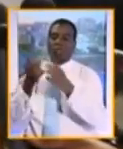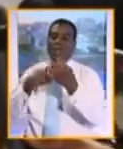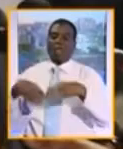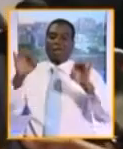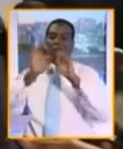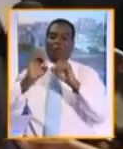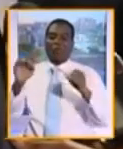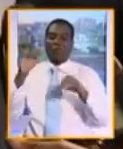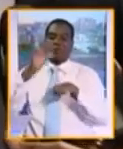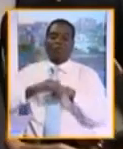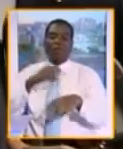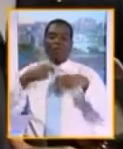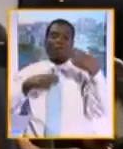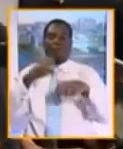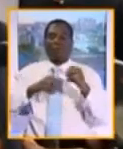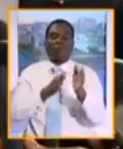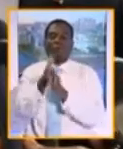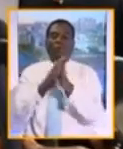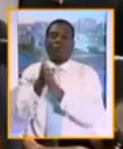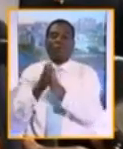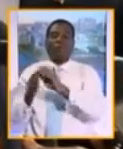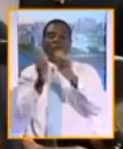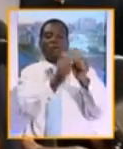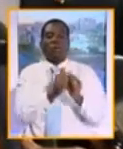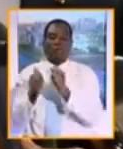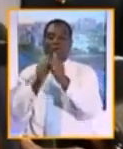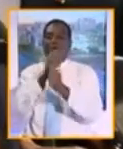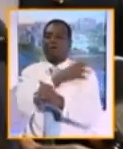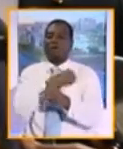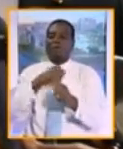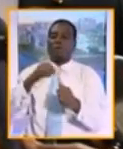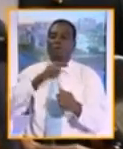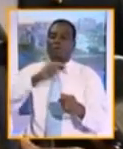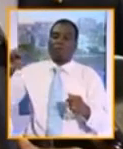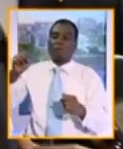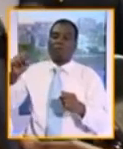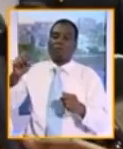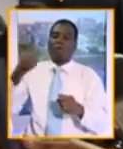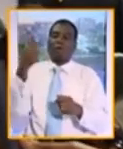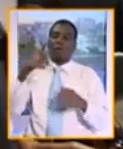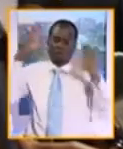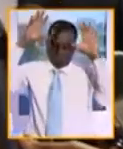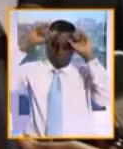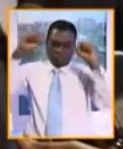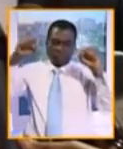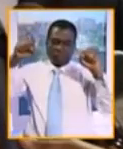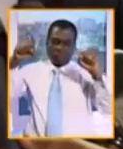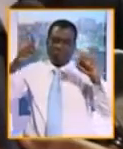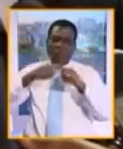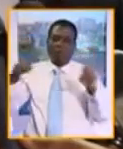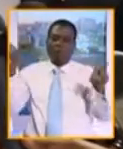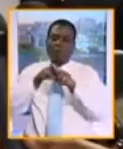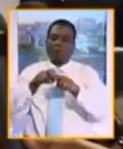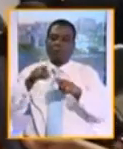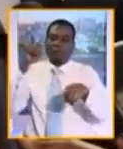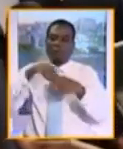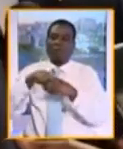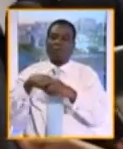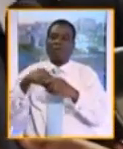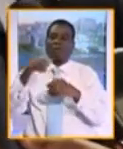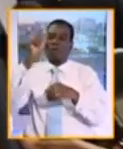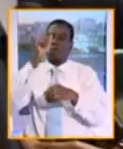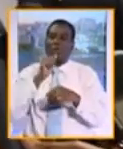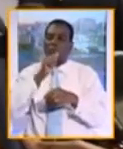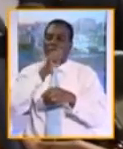d'intérêt commun, des questions de coopération, et aussi bien au niveau des deux présidents, mais également au niveau du secteur